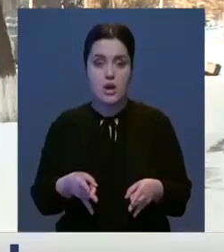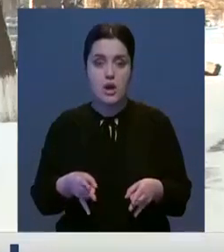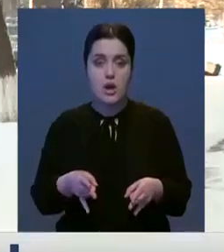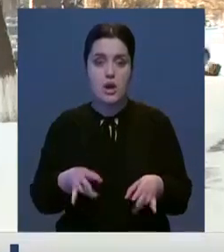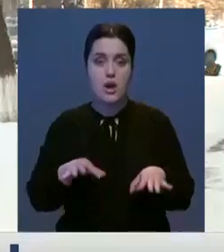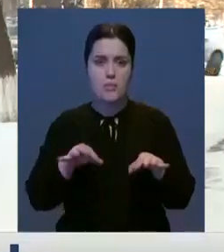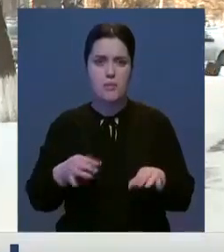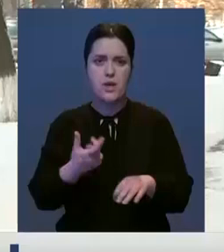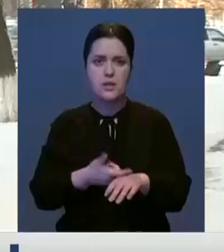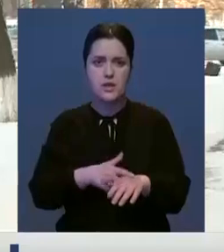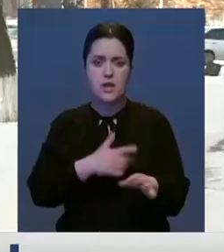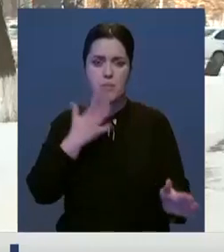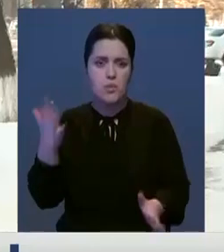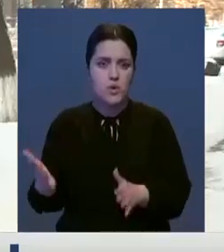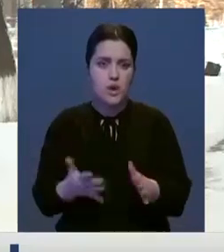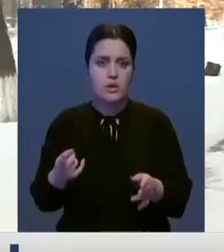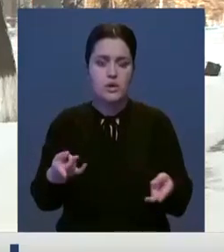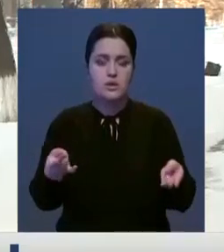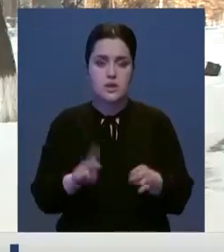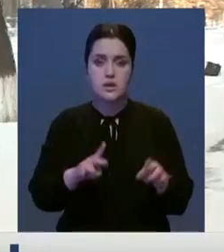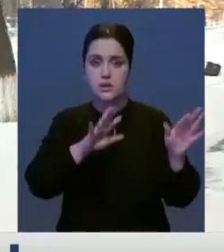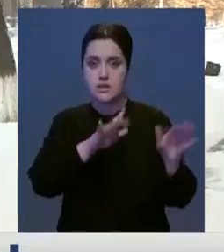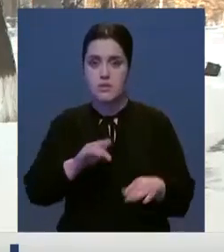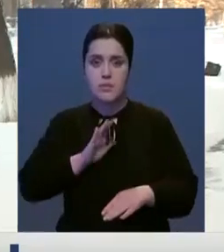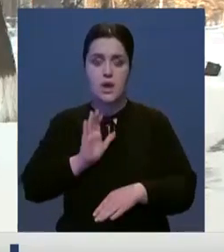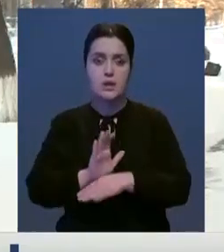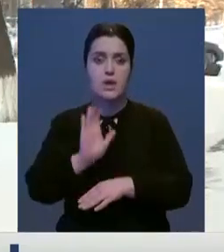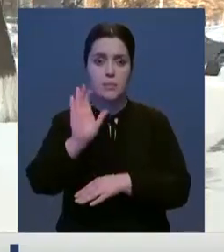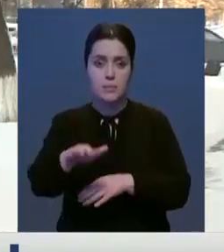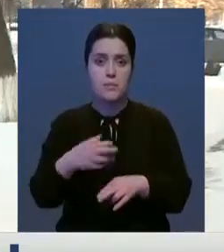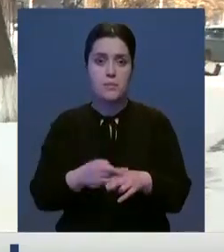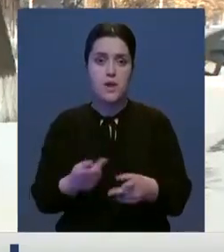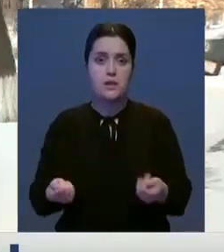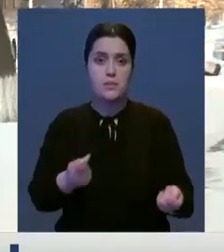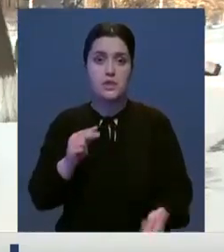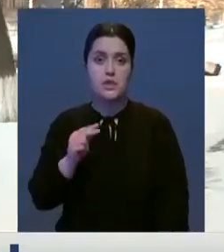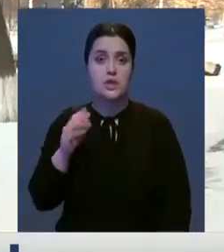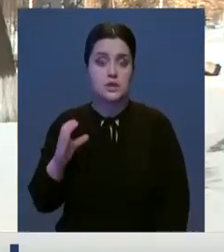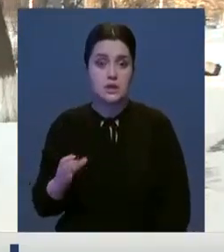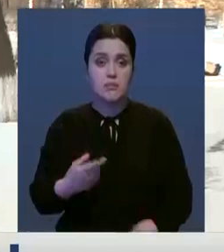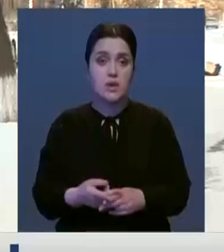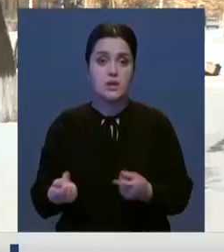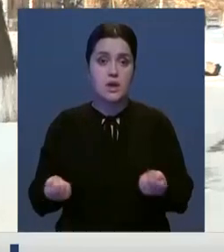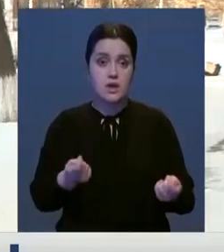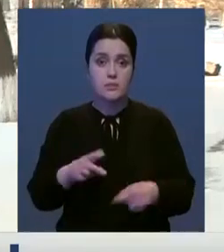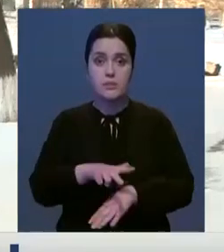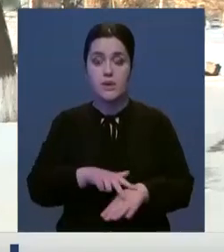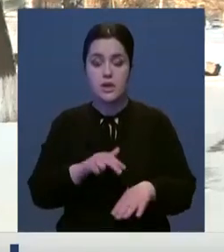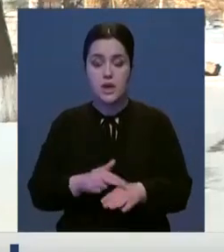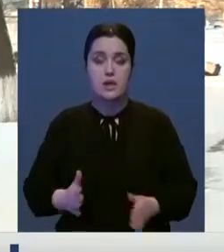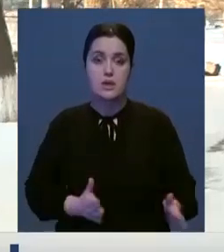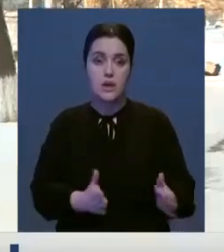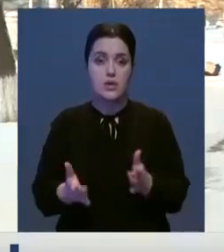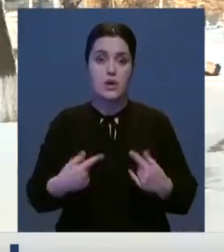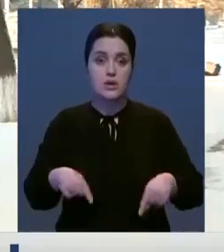результате сильного бурана они остались в снежном плену. На место были направлены подразделения департамента ПОЧС, департамента полиции, дорожные организации принимали